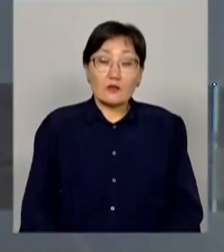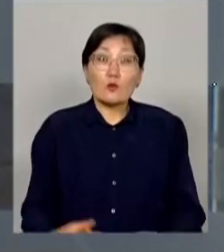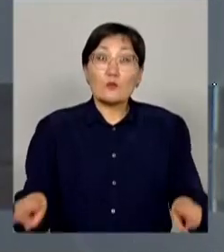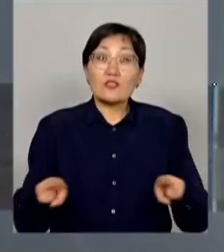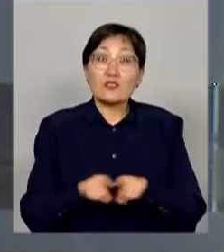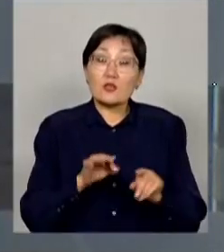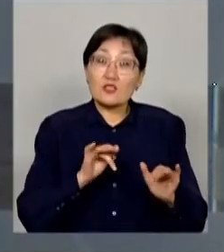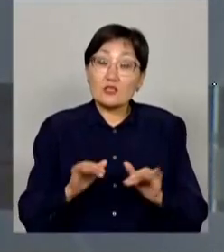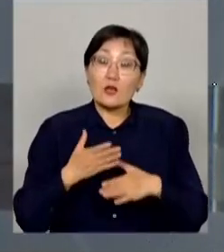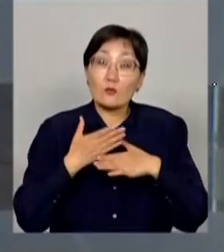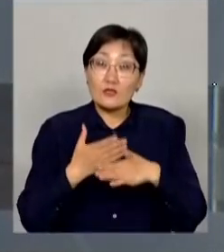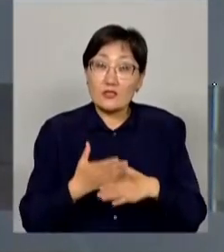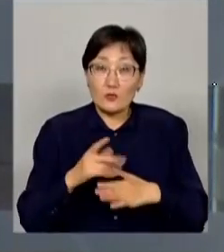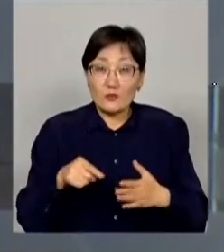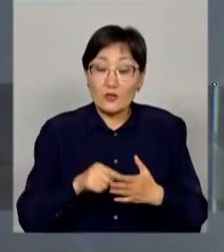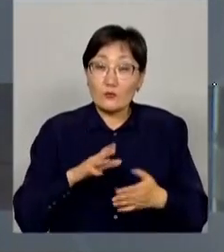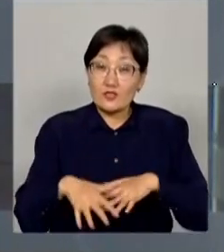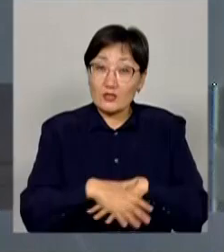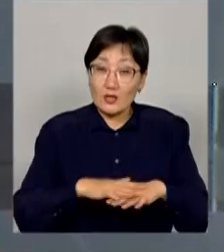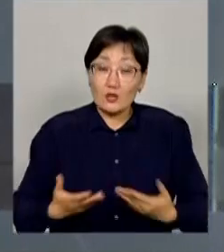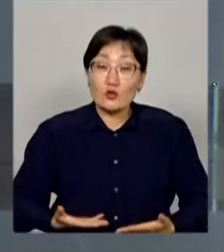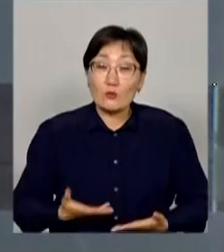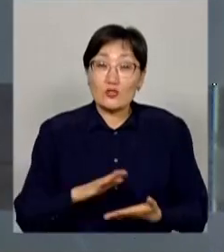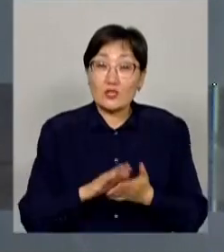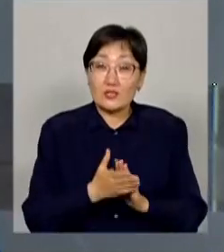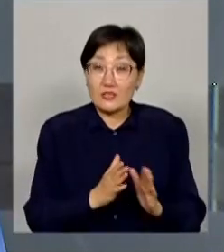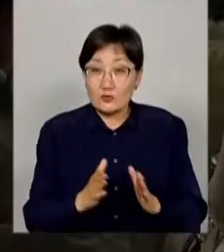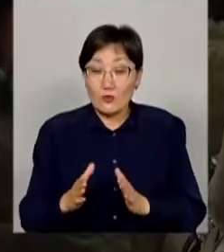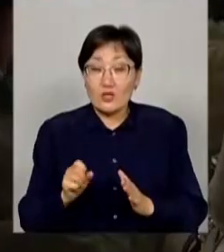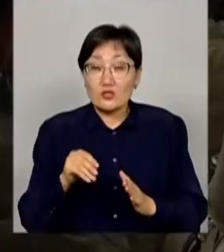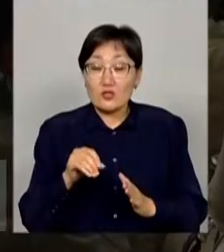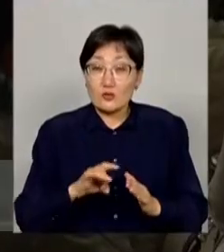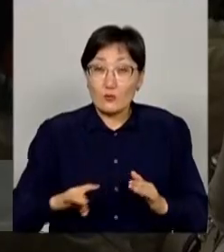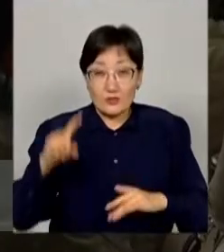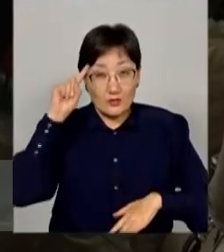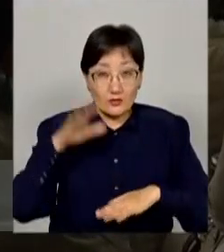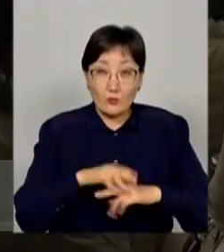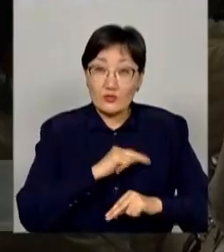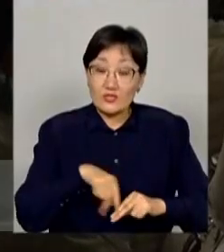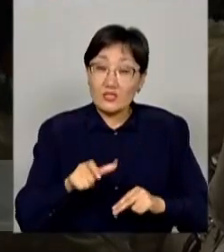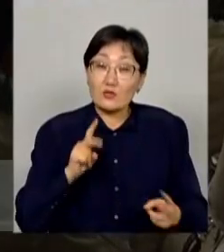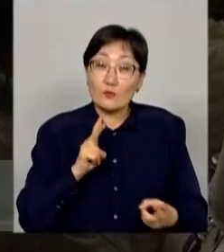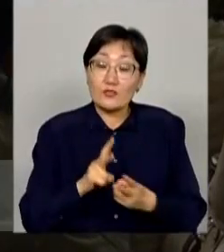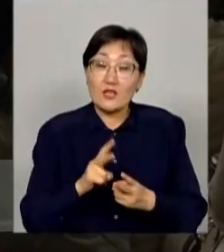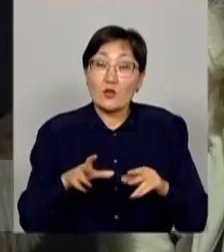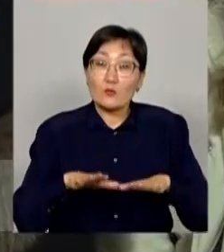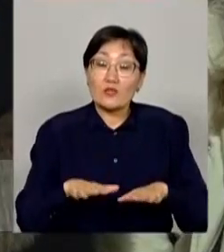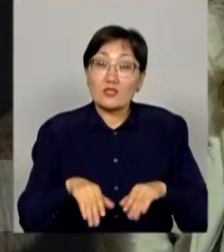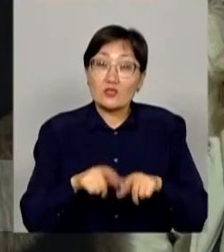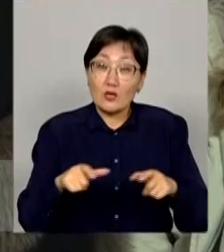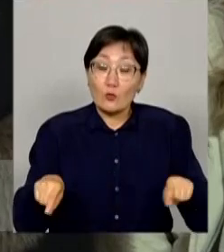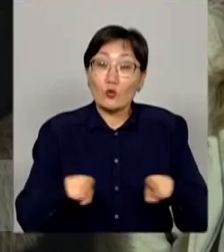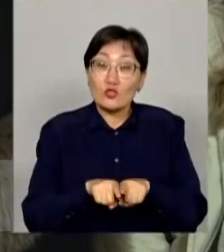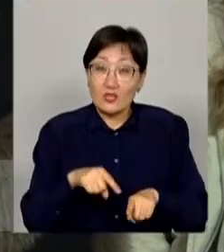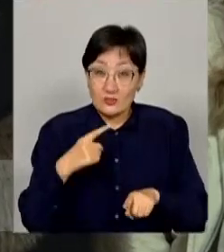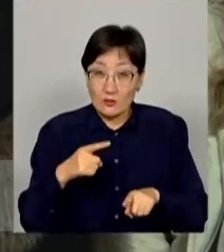Осындай іс-шаралардың арқасында қала халқының тұрмыс жағдайы реттеледі. Жетісу ауданы әкімдігі қызметкерлерімен кездескен жергілікті тұрғындар осылай